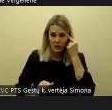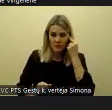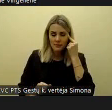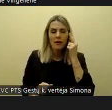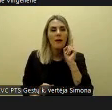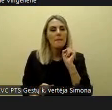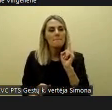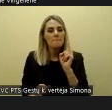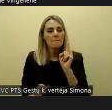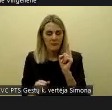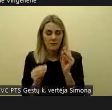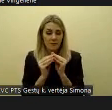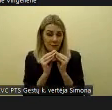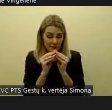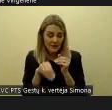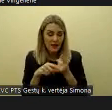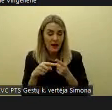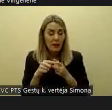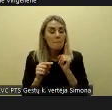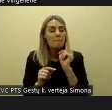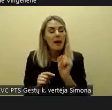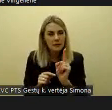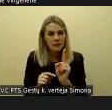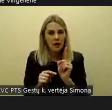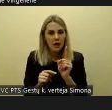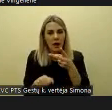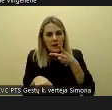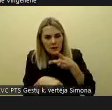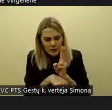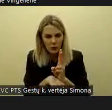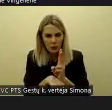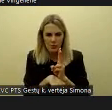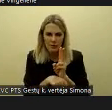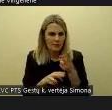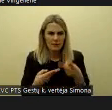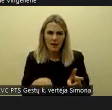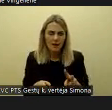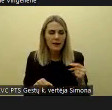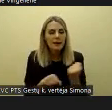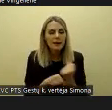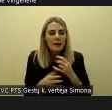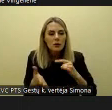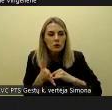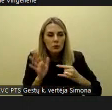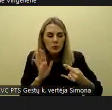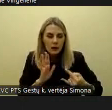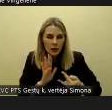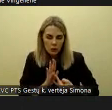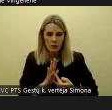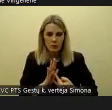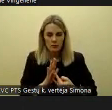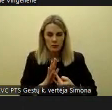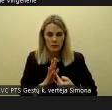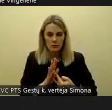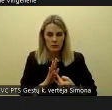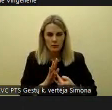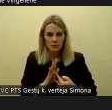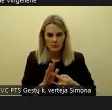į tą patį dalyką iš kito kampą. Tačiau būtina planuoti. Visa tai turi būti suplanuota ir vykti nestichiškai.